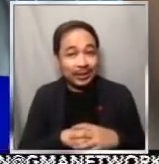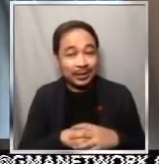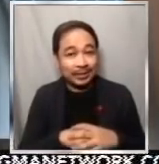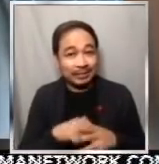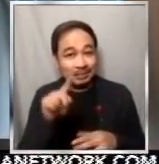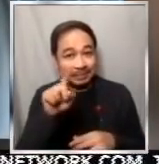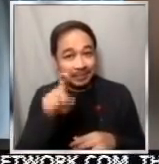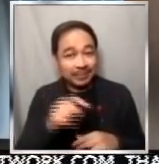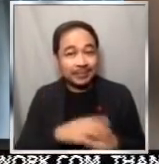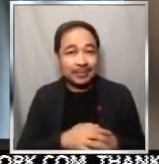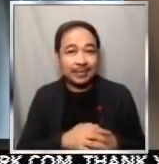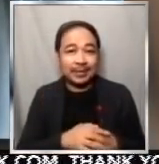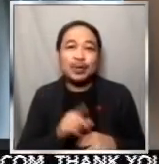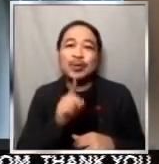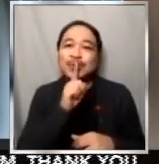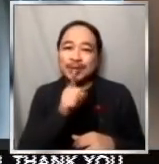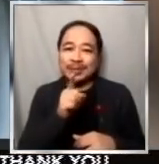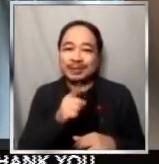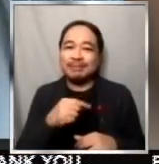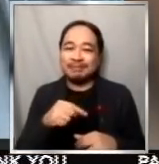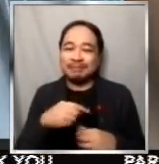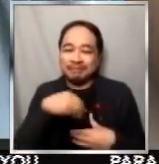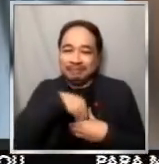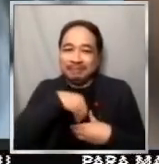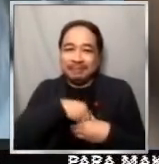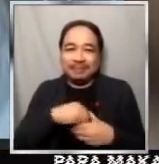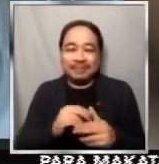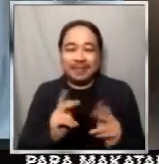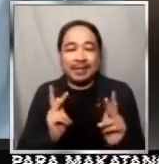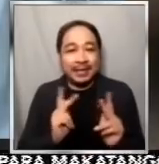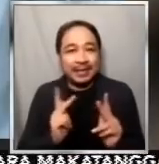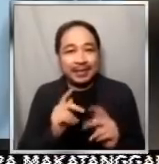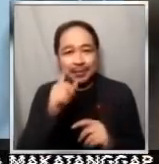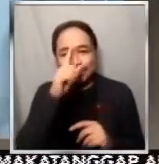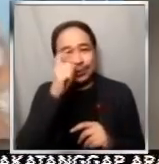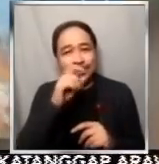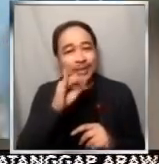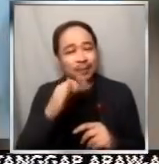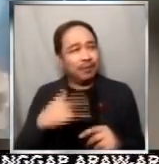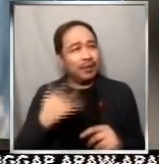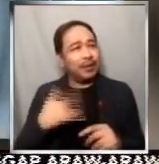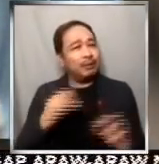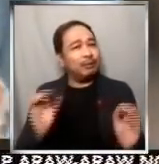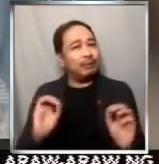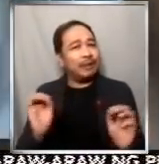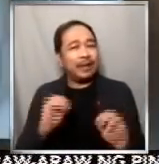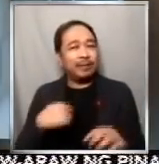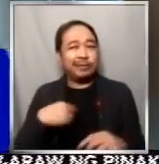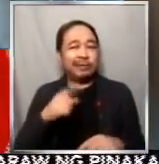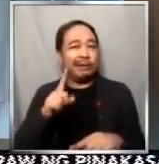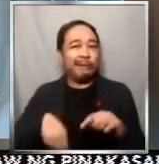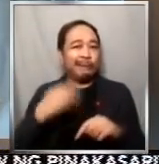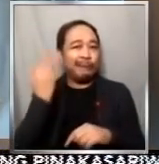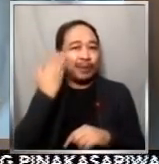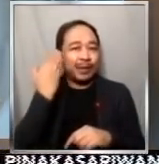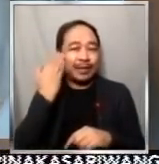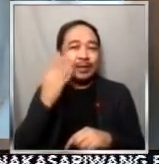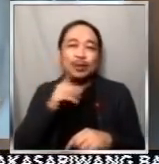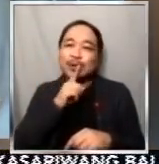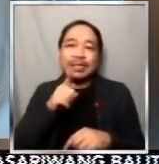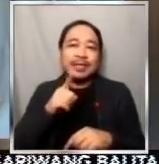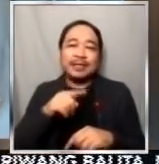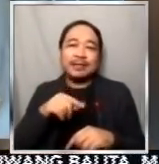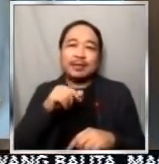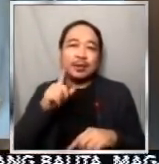namin kilig sa isa't isa. Hindi naman yun. Kasi kung hindi namin nararamdaman yun, yes. hindi siya mag-transcend